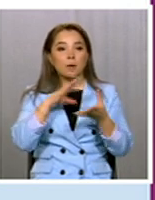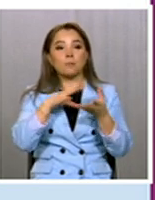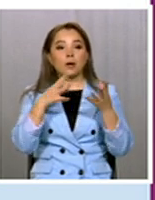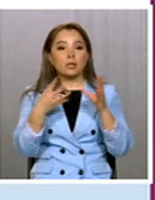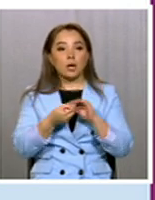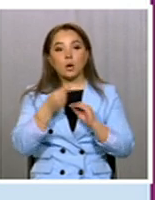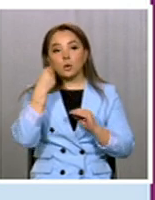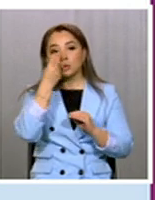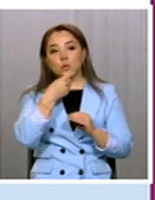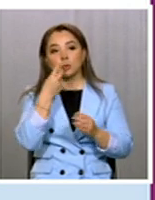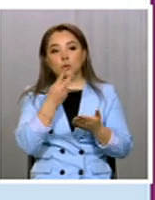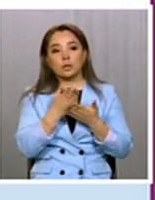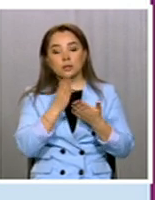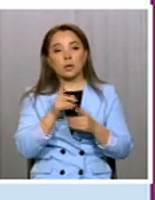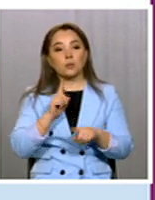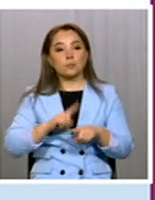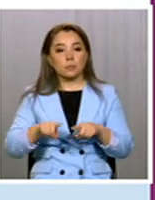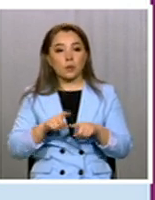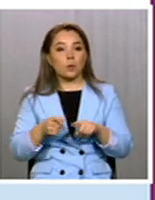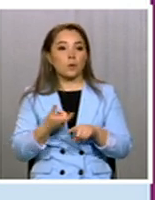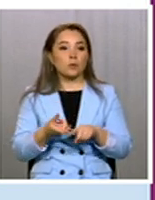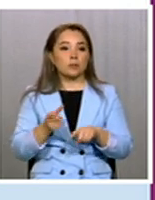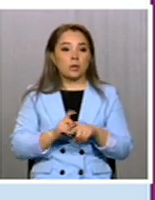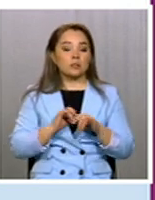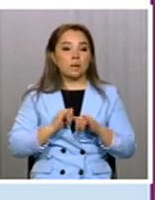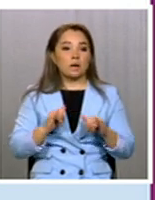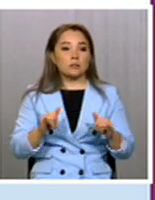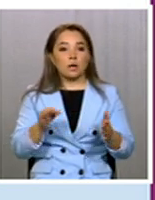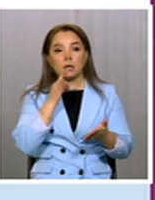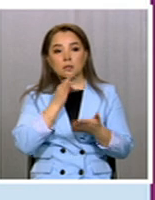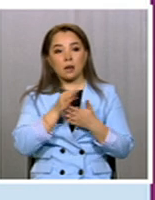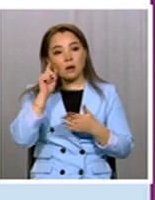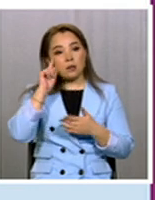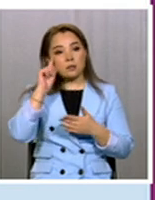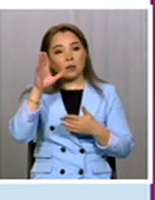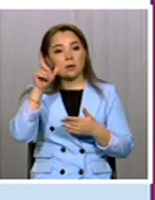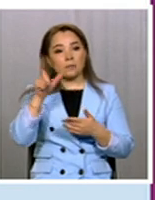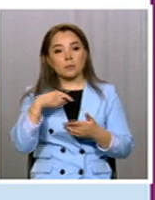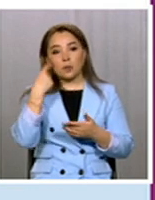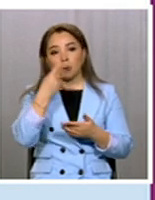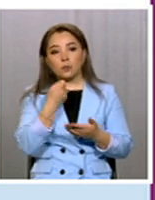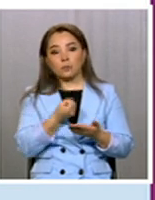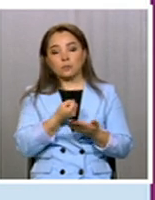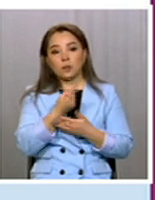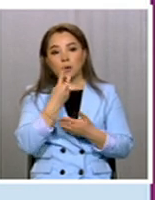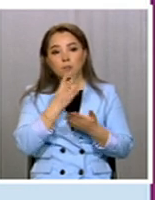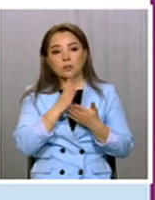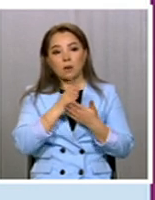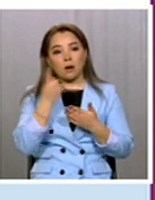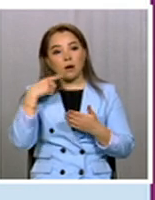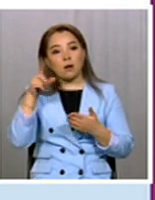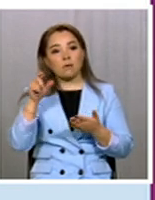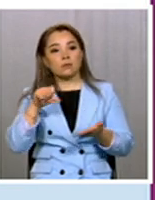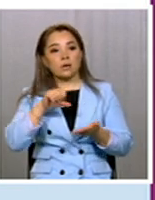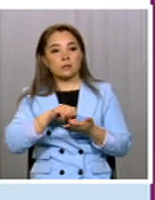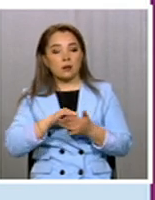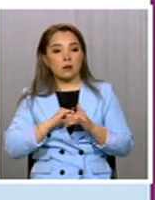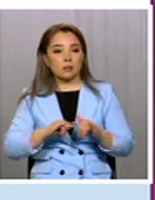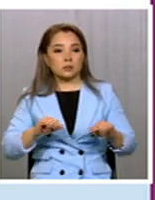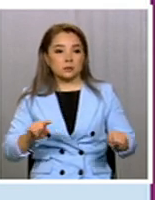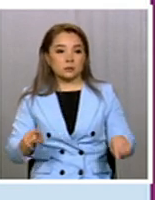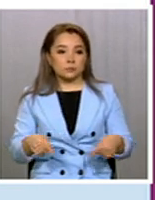түрі өте тез дамыды. Әлемге танымал туындылардың авторлары, қайта өрлеу